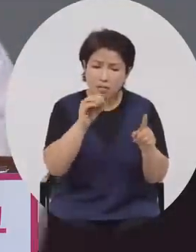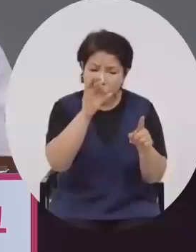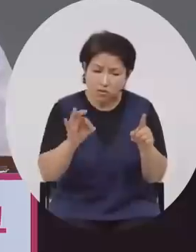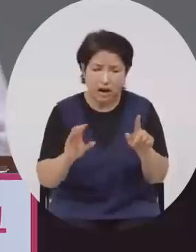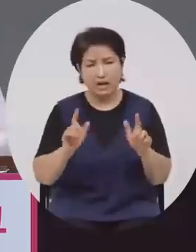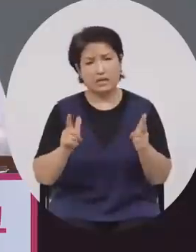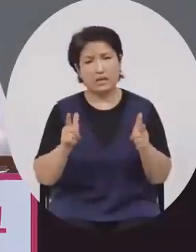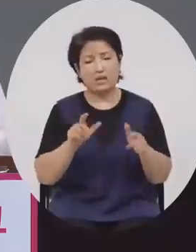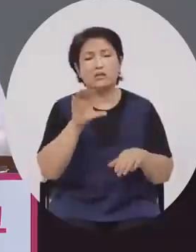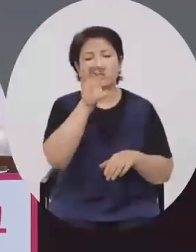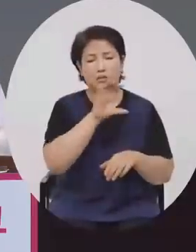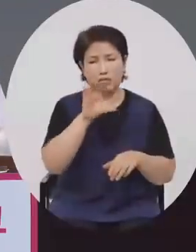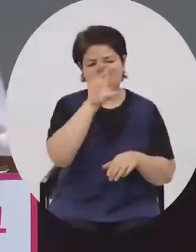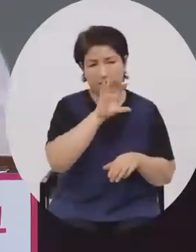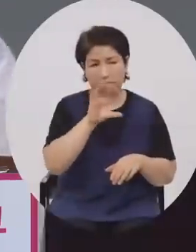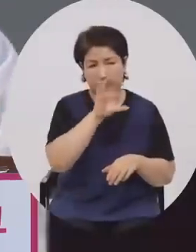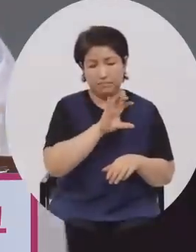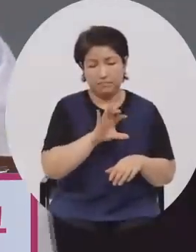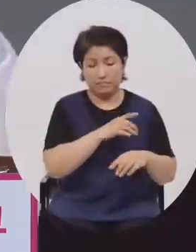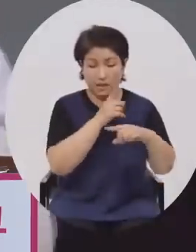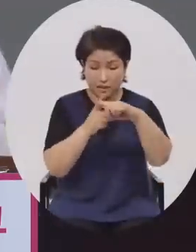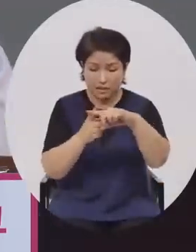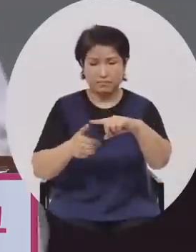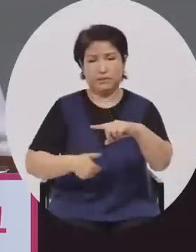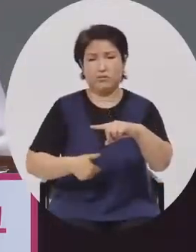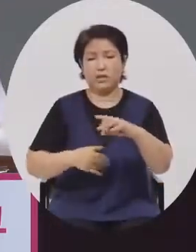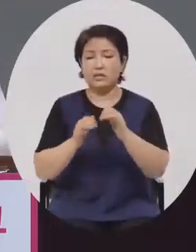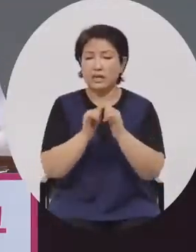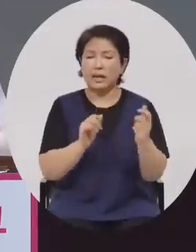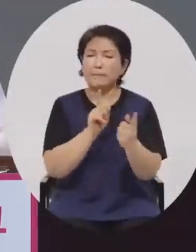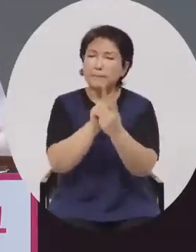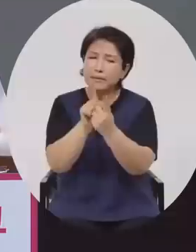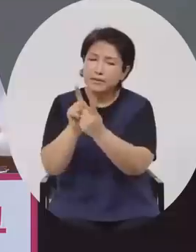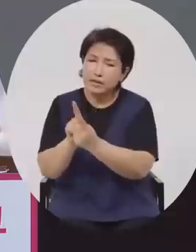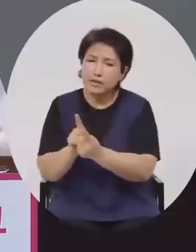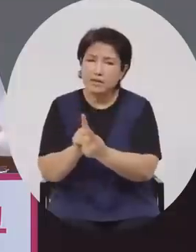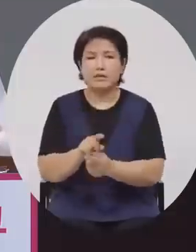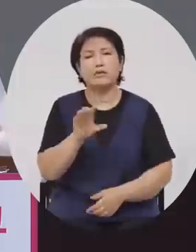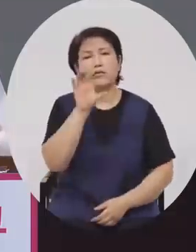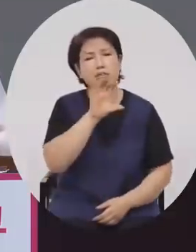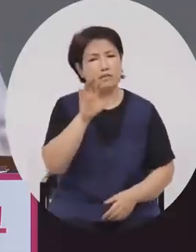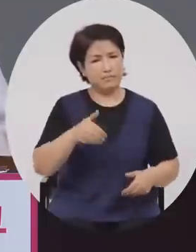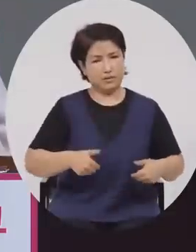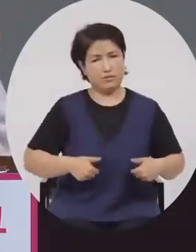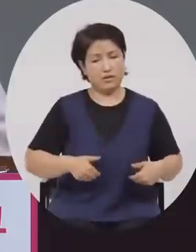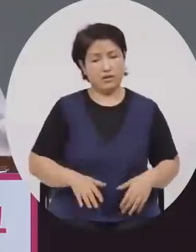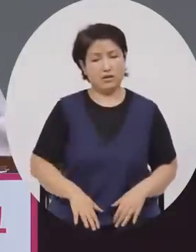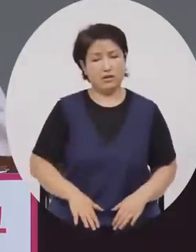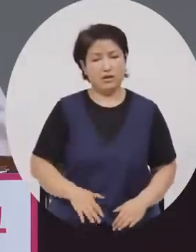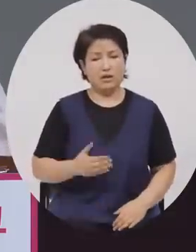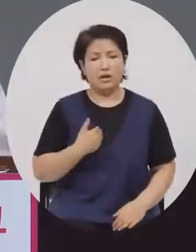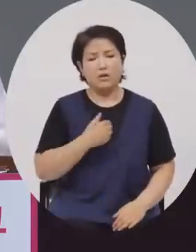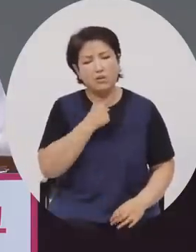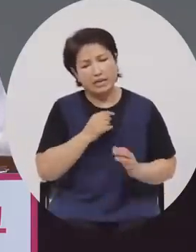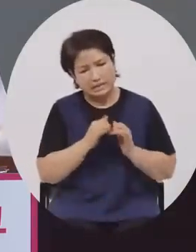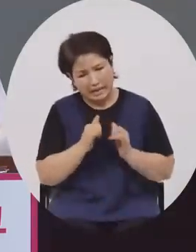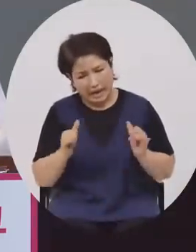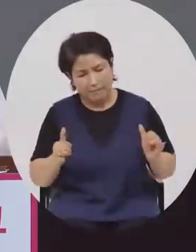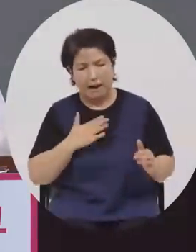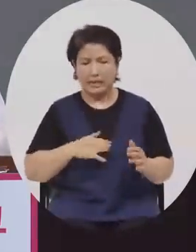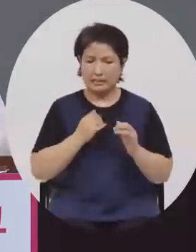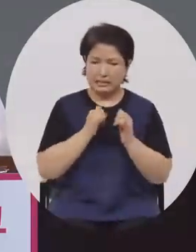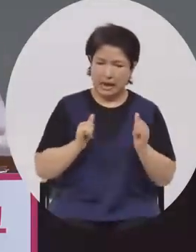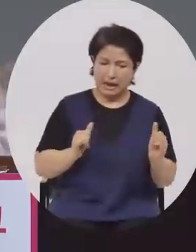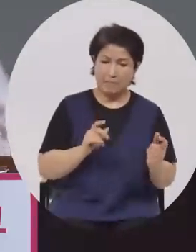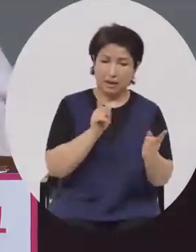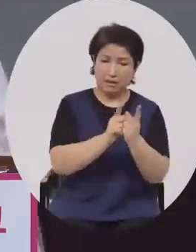다 연습을 해야 돼. 자꾸 사람을 만나야 돼. 내 원하는 사람, 아는 사람만 만나지